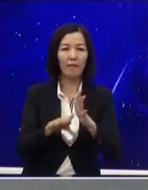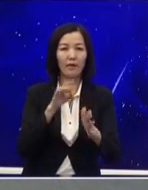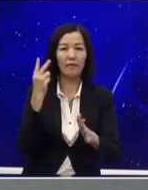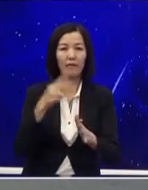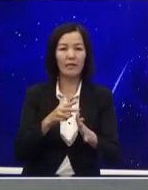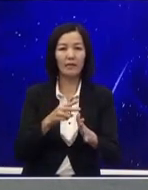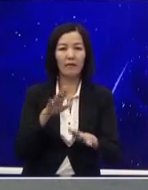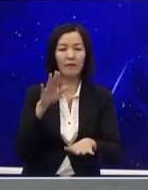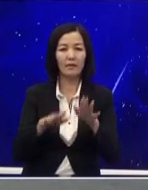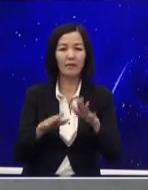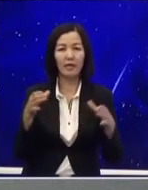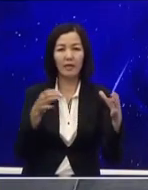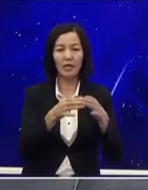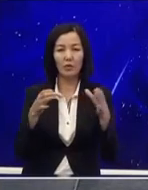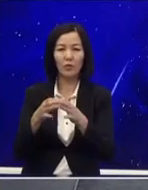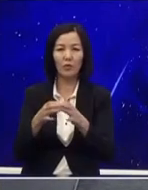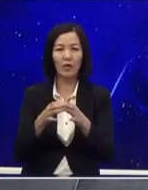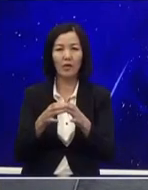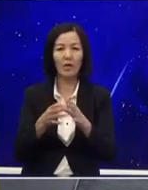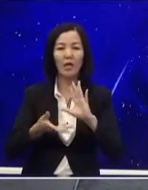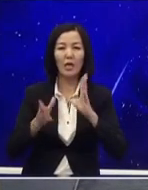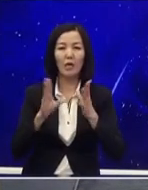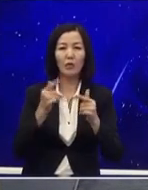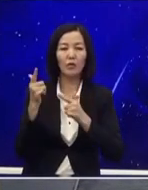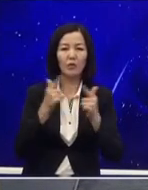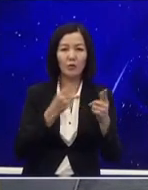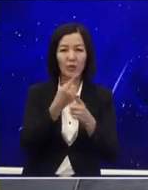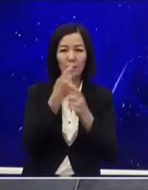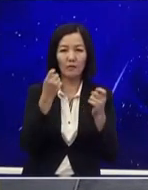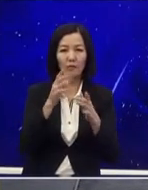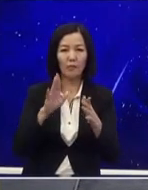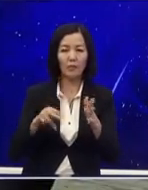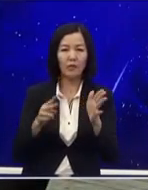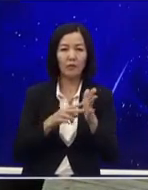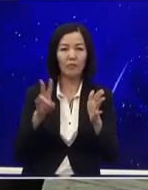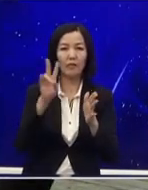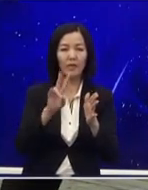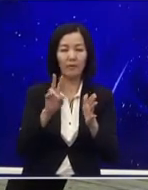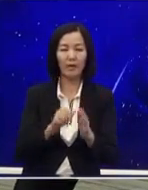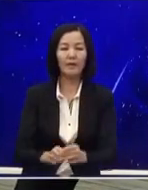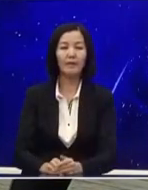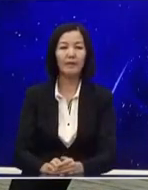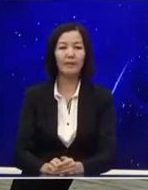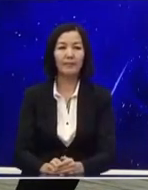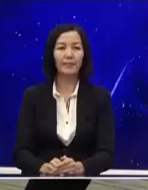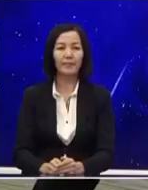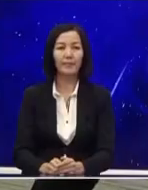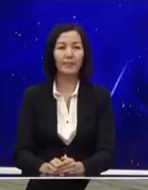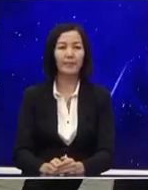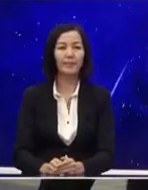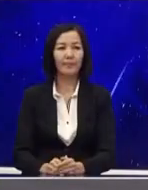в 20 весовых категориях. Окончательные итоги станут известны после 7 ноября.